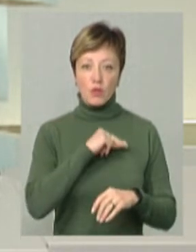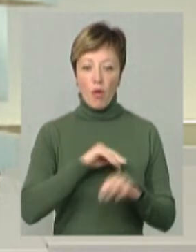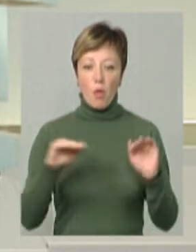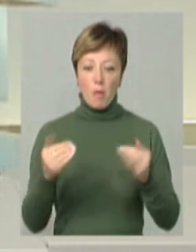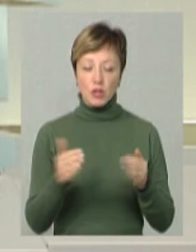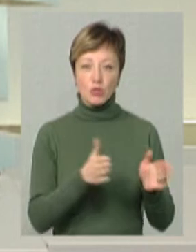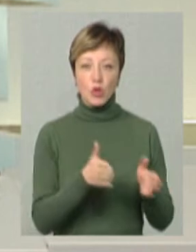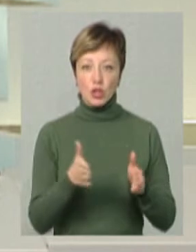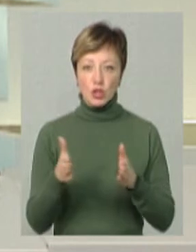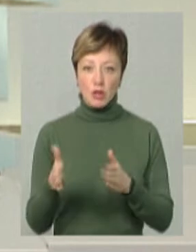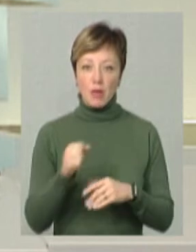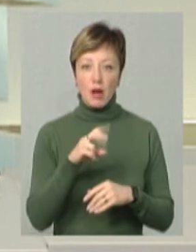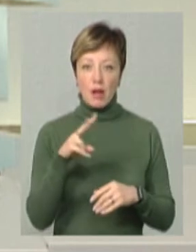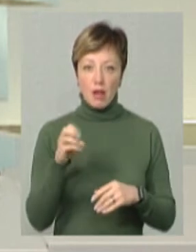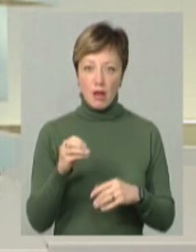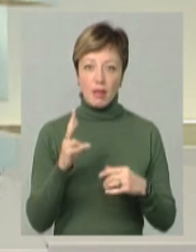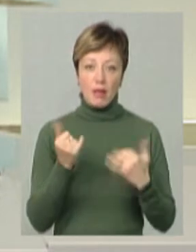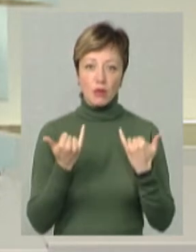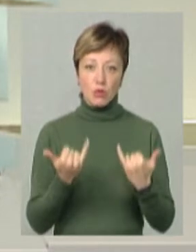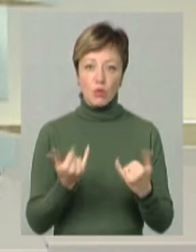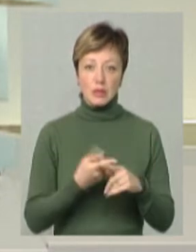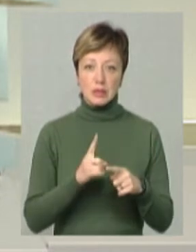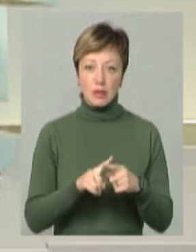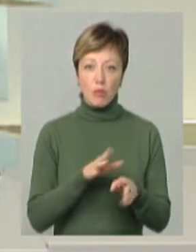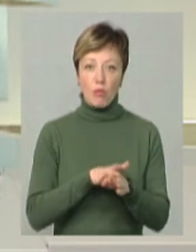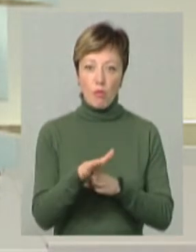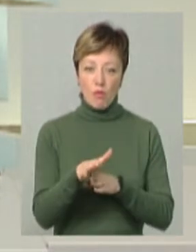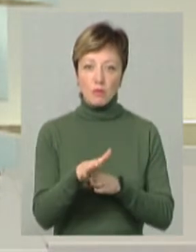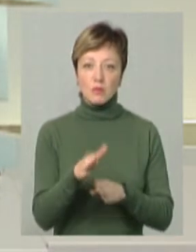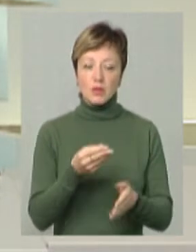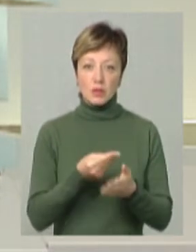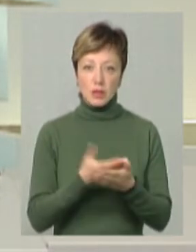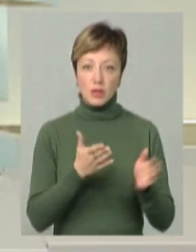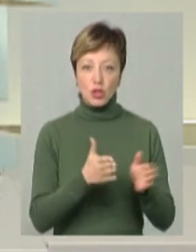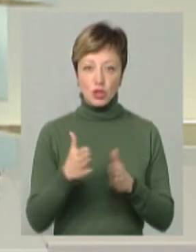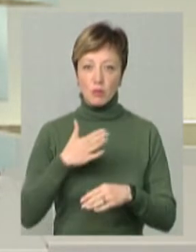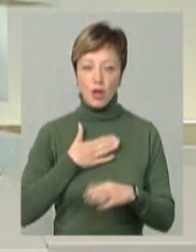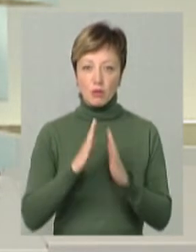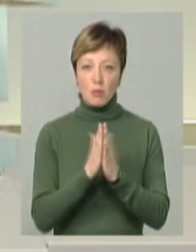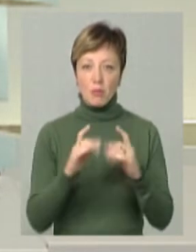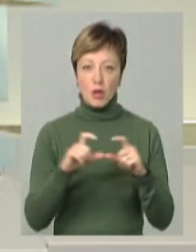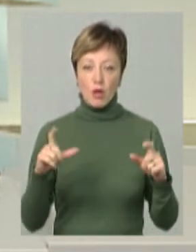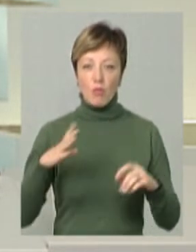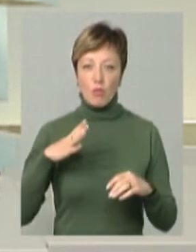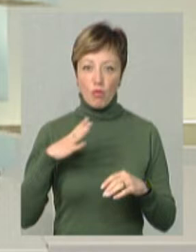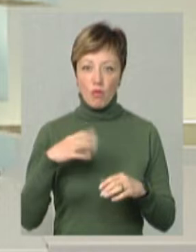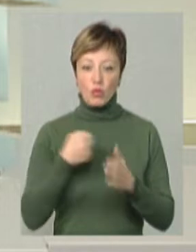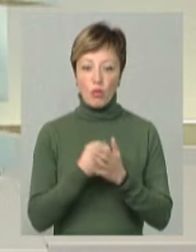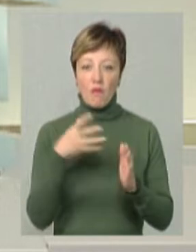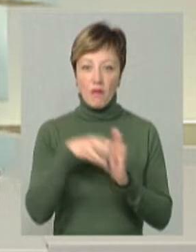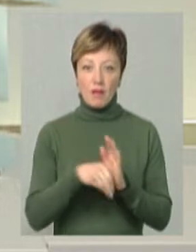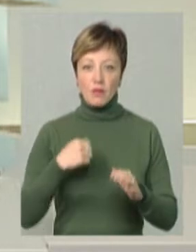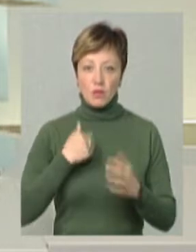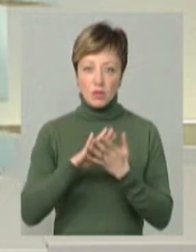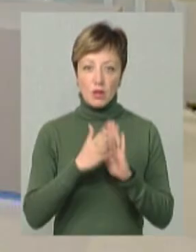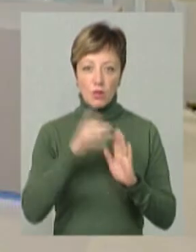обмеженому режимі, але на сьогодні це вже повноцінний режим нашої бібліотеки, який був до введення військового стану